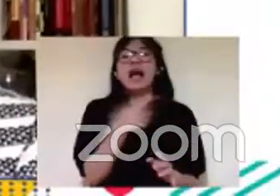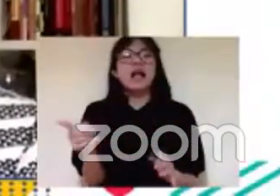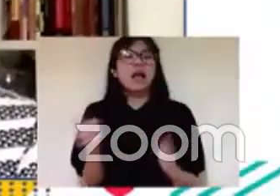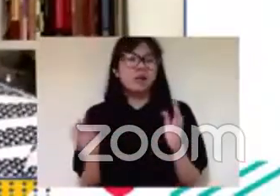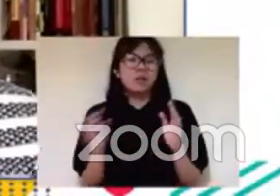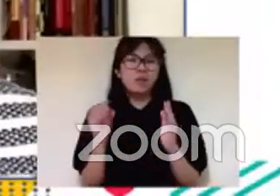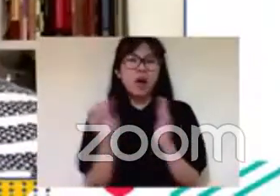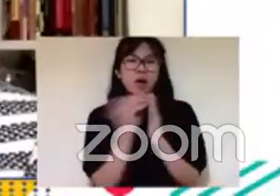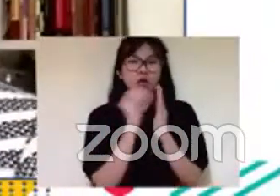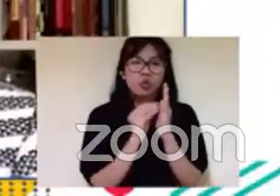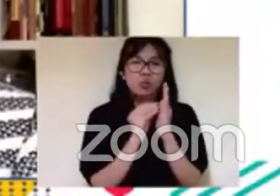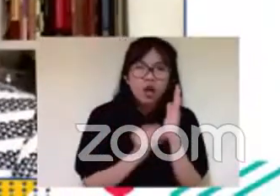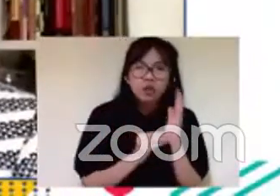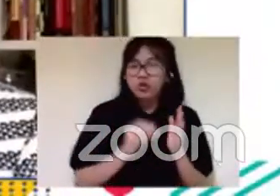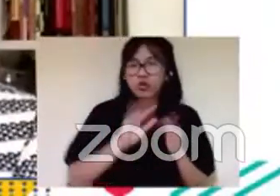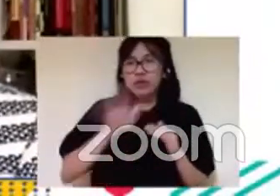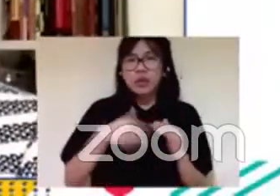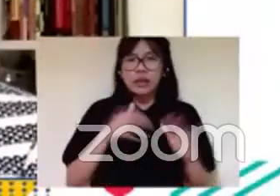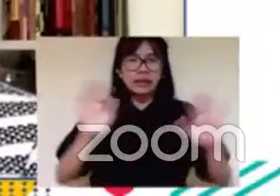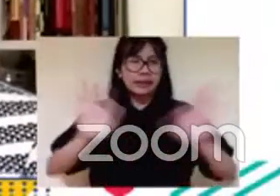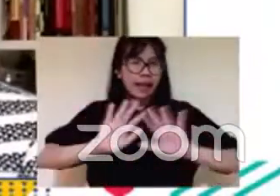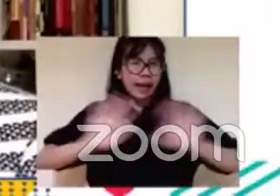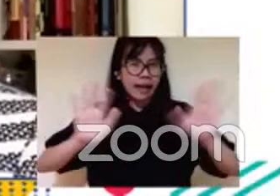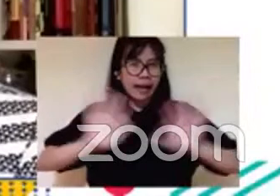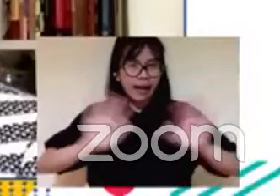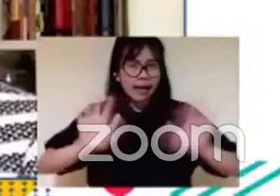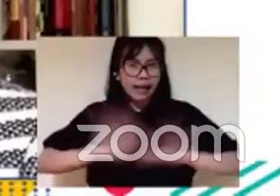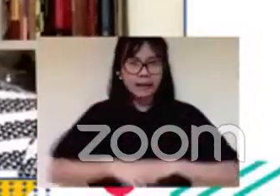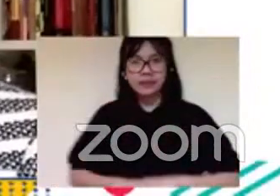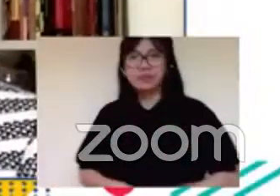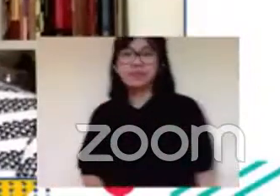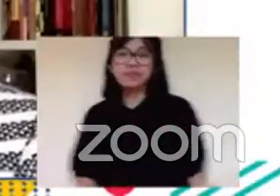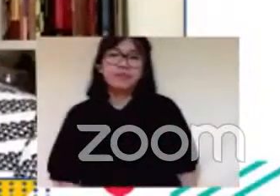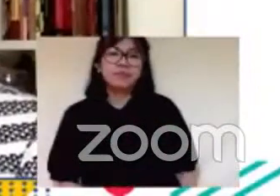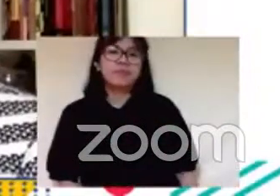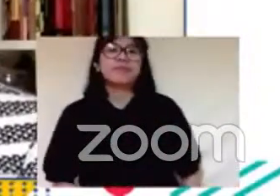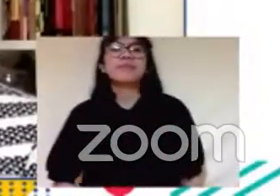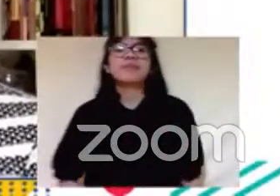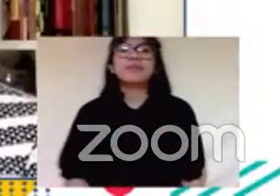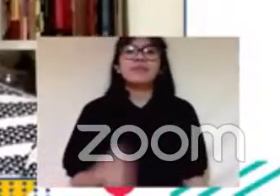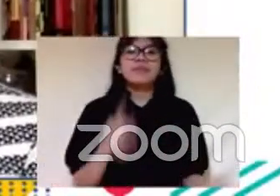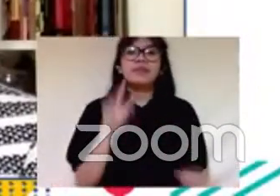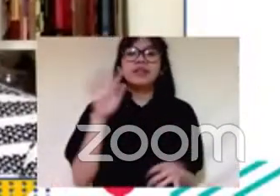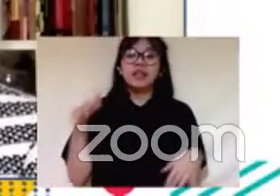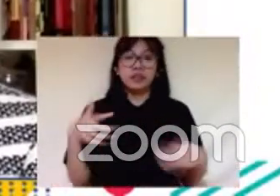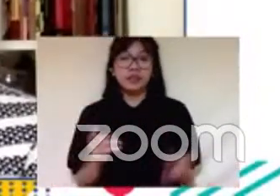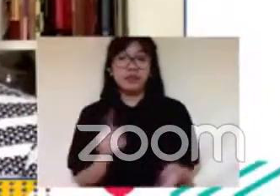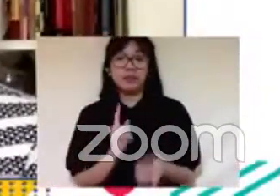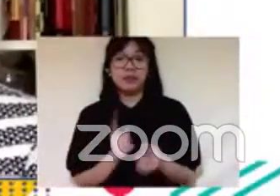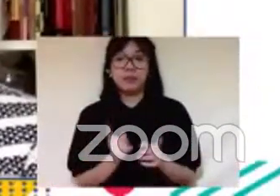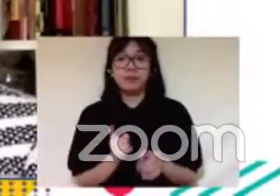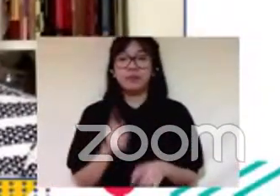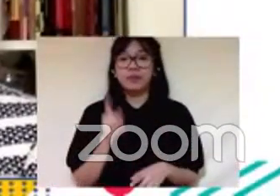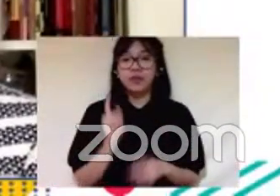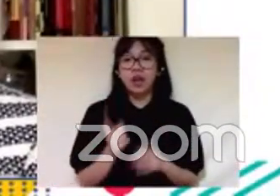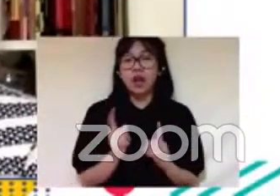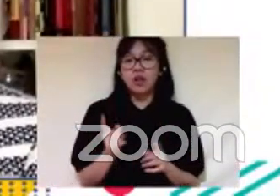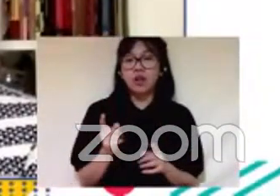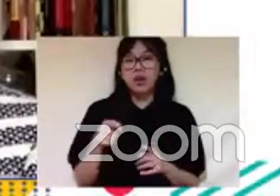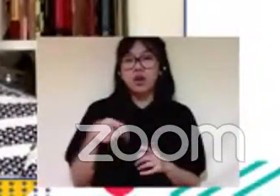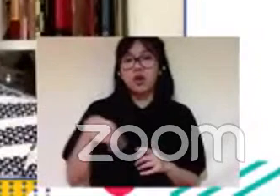jangan sama sekali, tidak usah kalau perlu. Karena biasanya kalau misalnya sudah dalam perusahaan-perusahaan